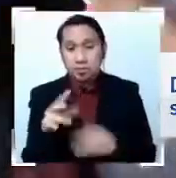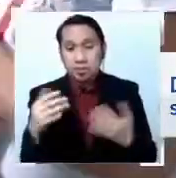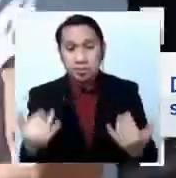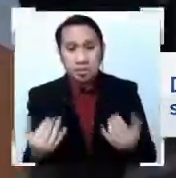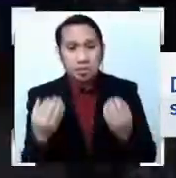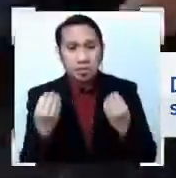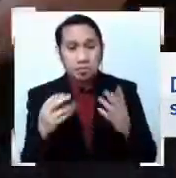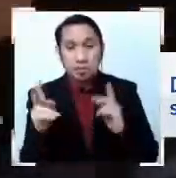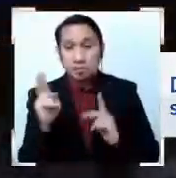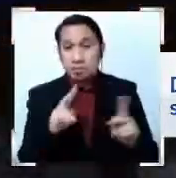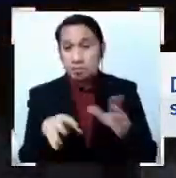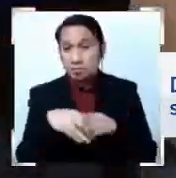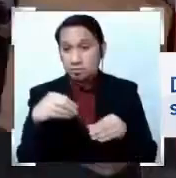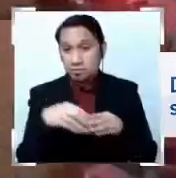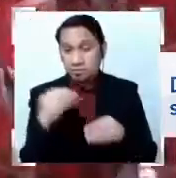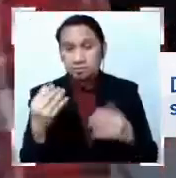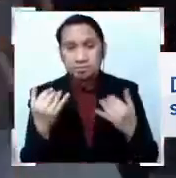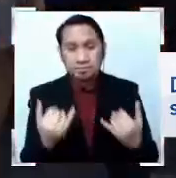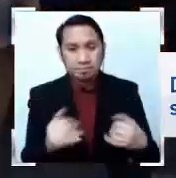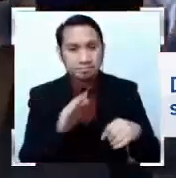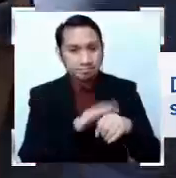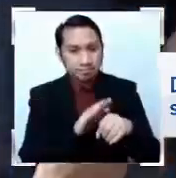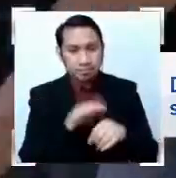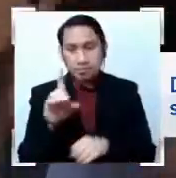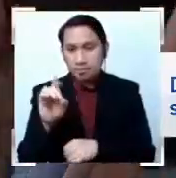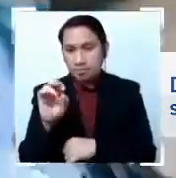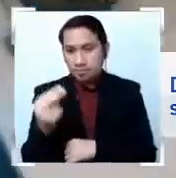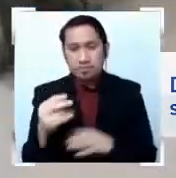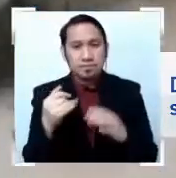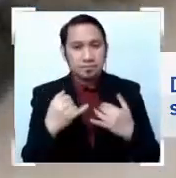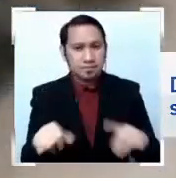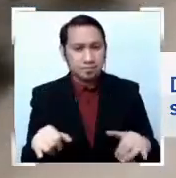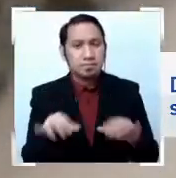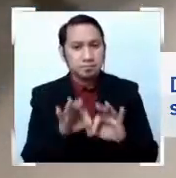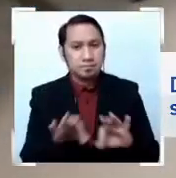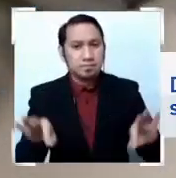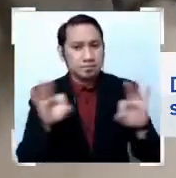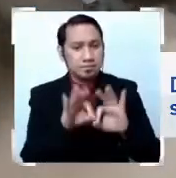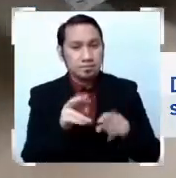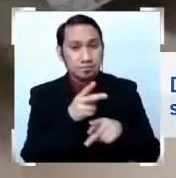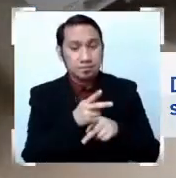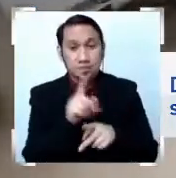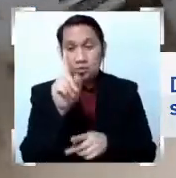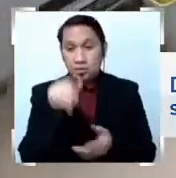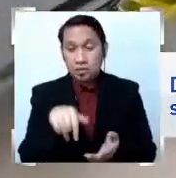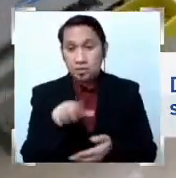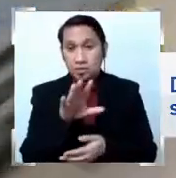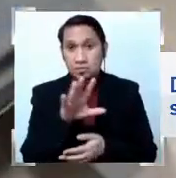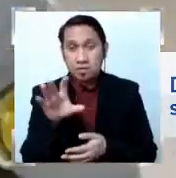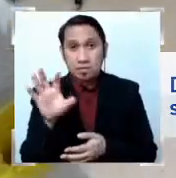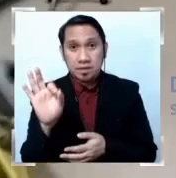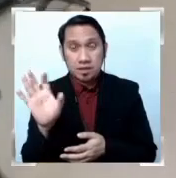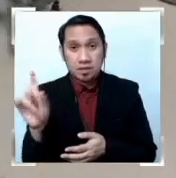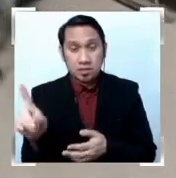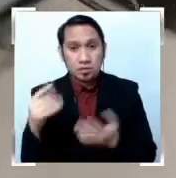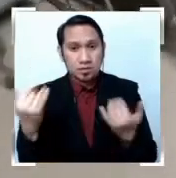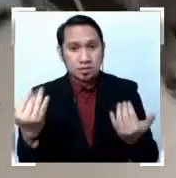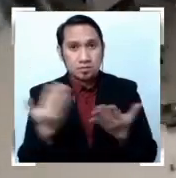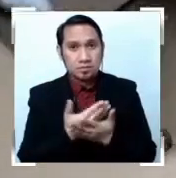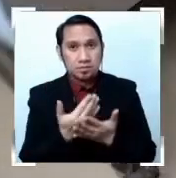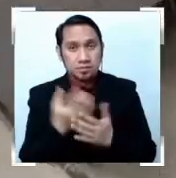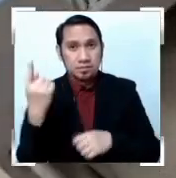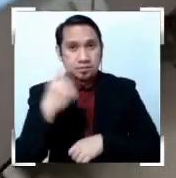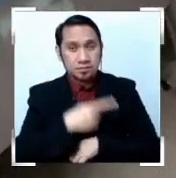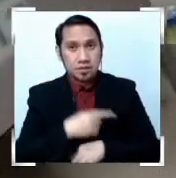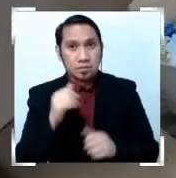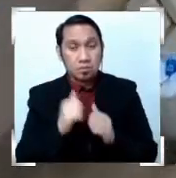Kaya paulit-ulit na paalala ng DOH, dapat pa rin mag-ingat. 1,591 ang new COVID cases ngayong araw, pinakamababa